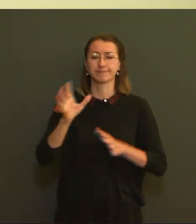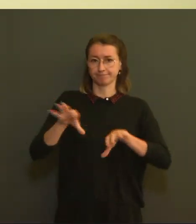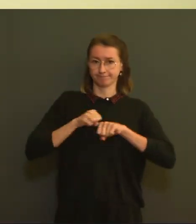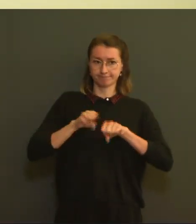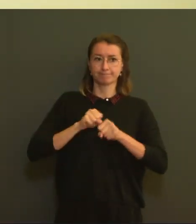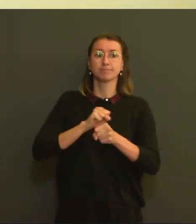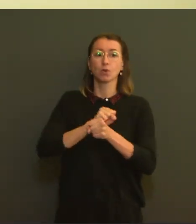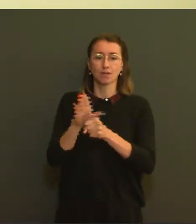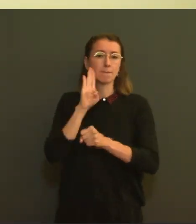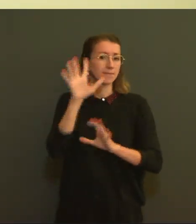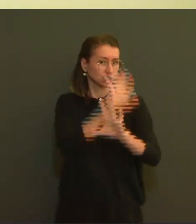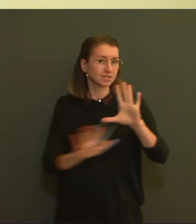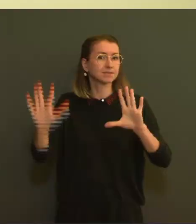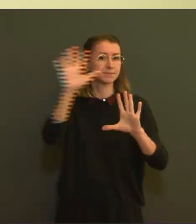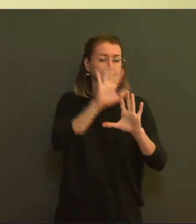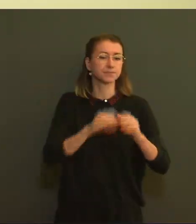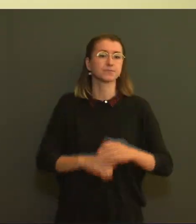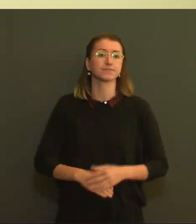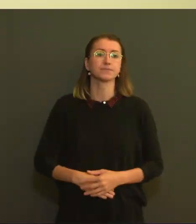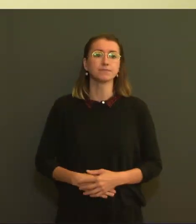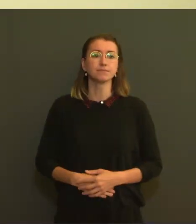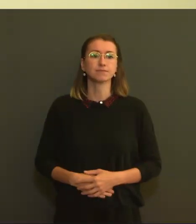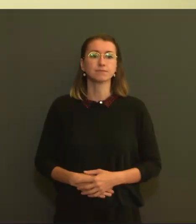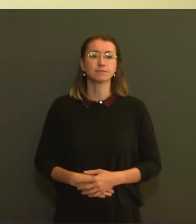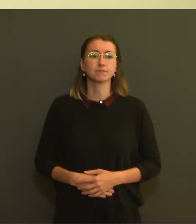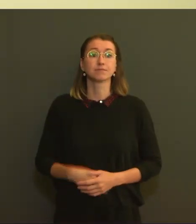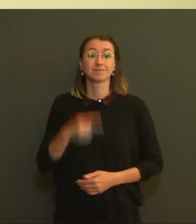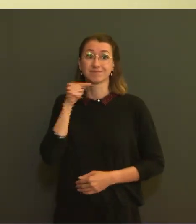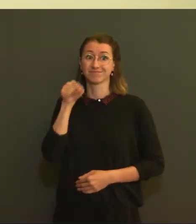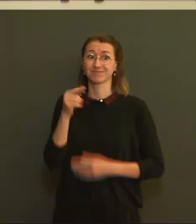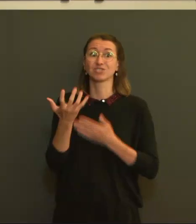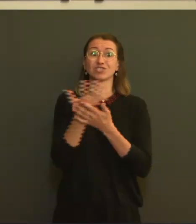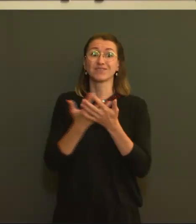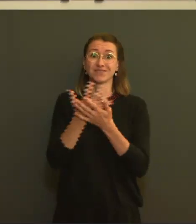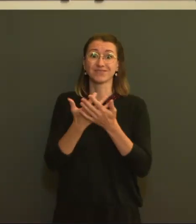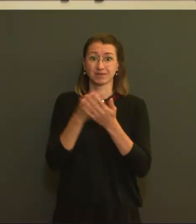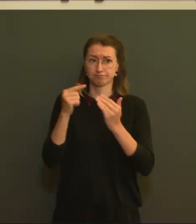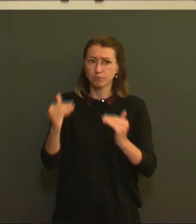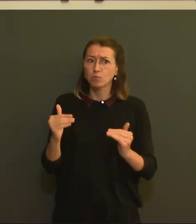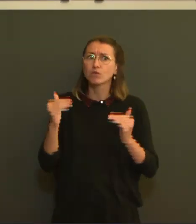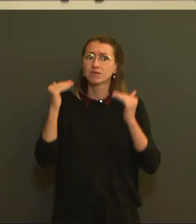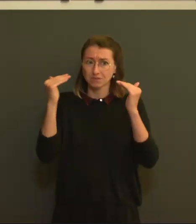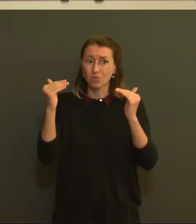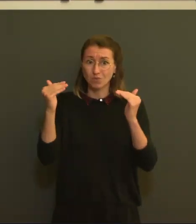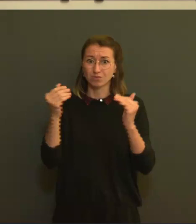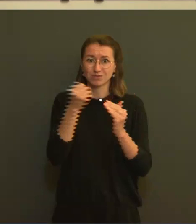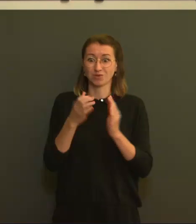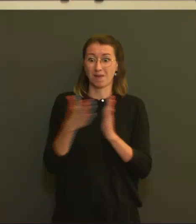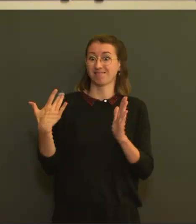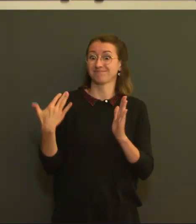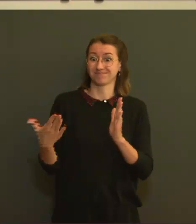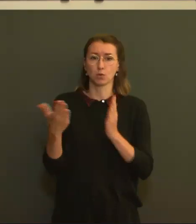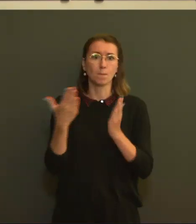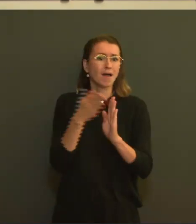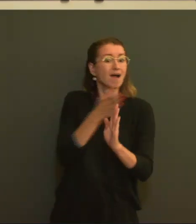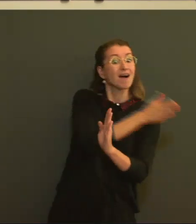Belgique. C'est donc une augmentation de 9% par rapport à la semaine précédente, ce qui confirme l'évolution